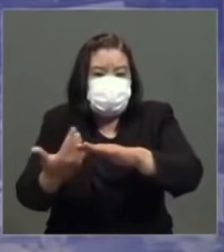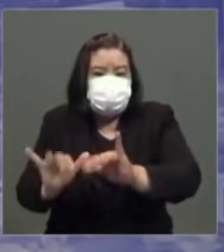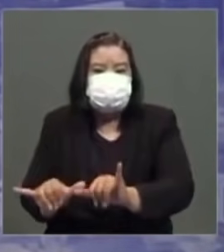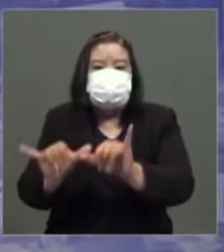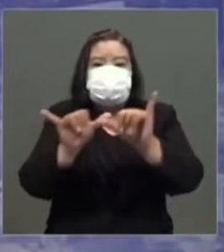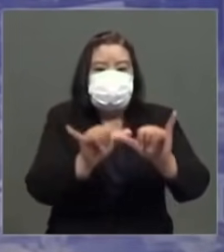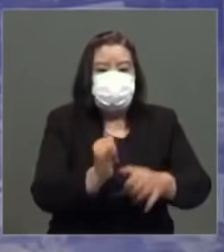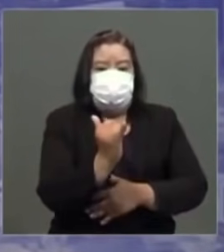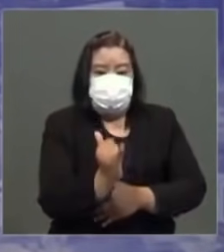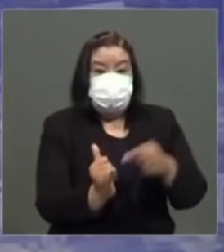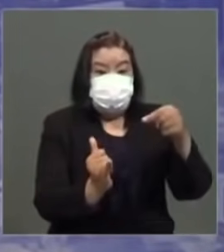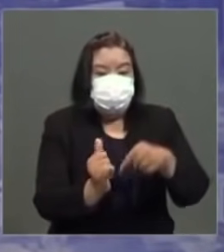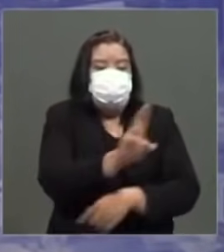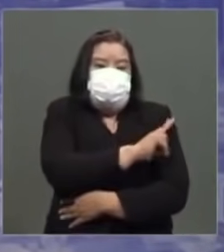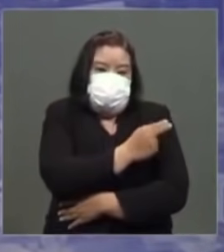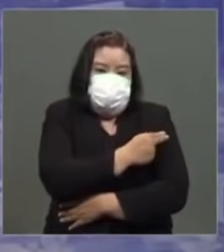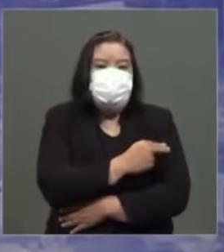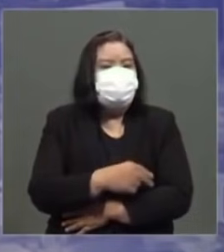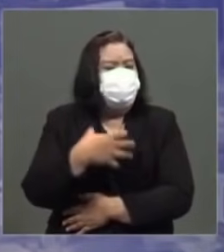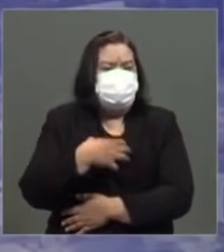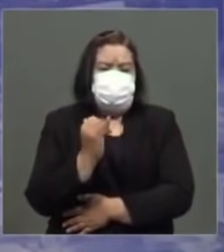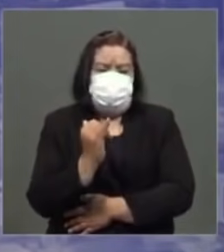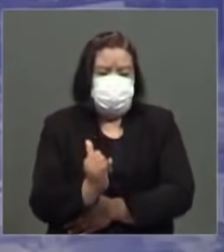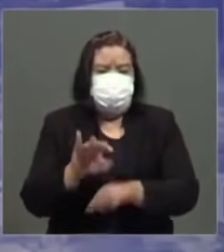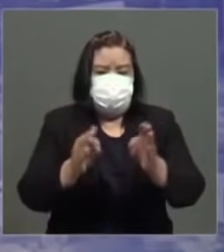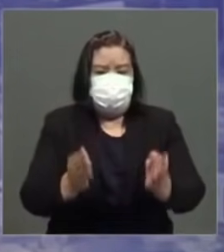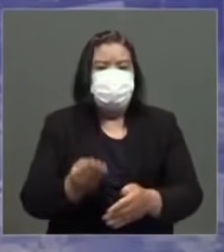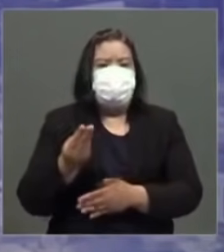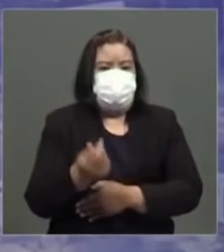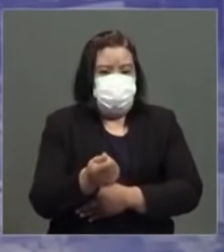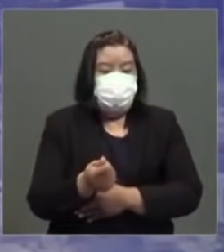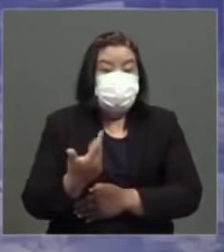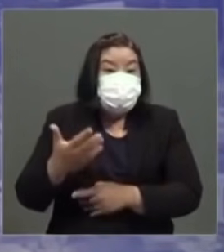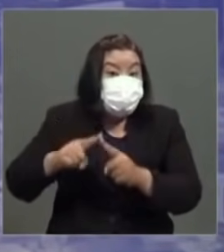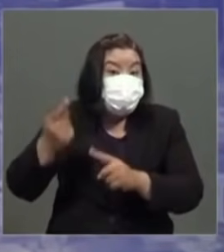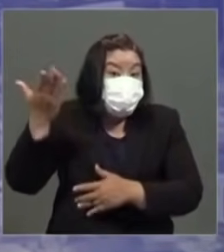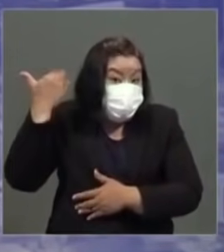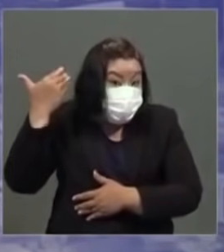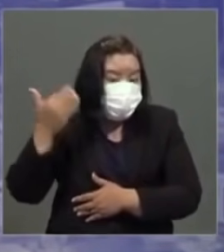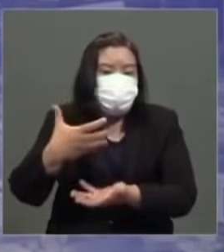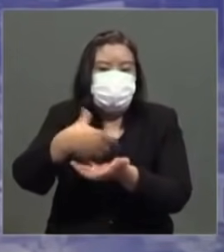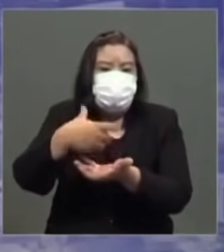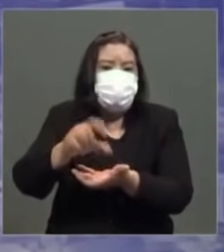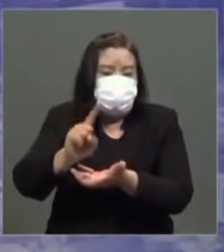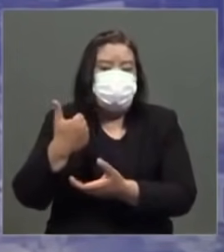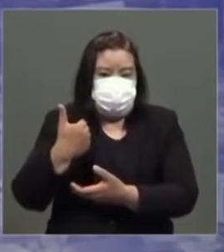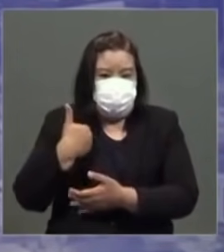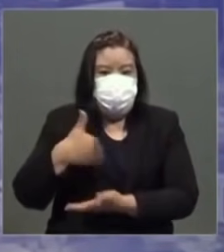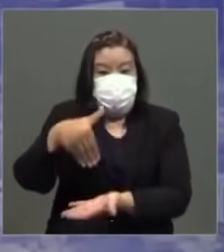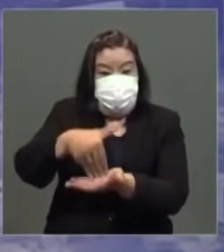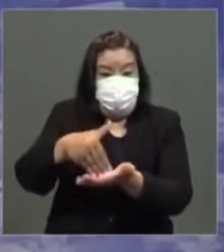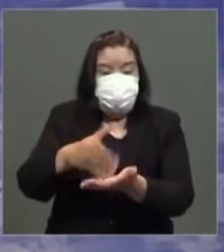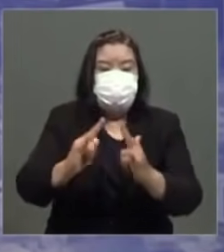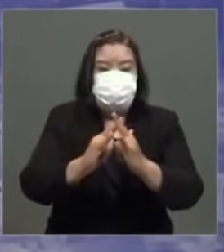ในโรงพยาบาลโดยเร็วซึ่งณตอนนี้ก็มีที่เมื่อวานนี้ที่ผมได้แจ้งว่ามีศูนย์พักคอยในการ